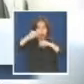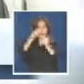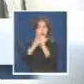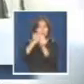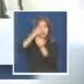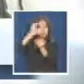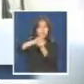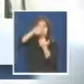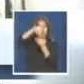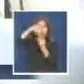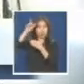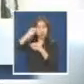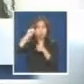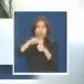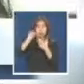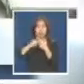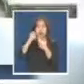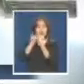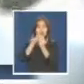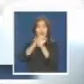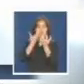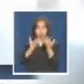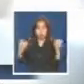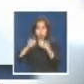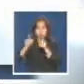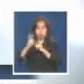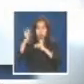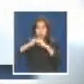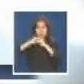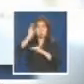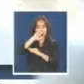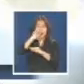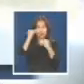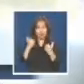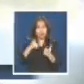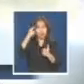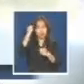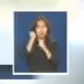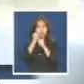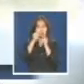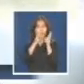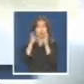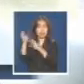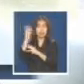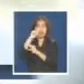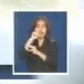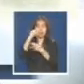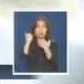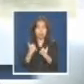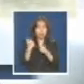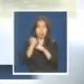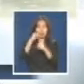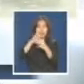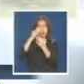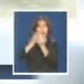การขนส่งและต้นทุนในเรื่องของสินค้าจะทำกันอย่างไรต่อไปนะครับเพราะว่าจะหวังพึ่งแต่เพียงเรื่องของเงินของกองทุนน้ำมันนั้